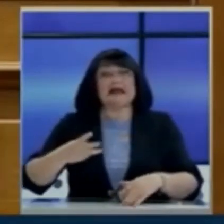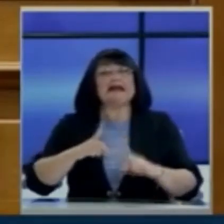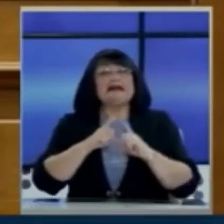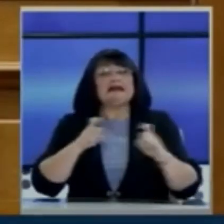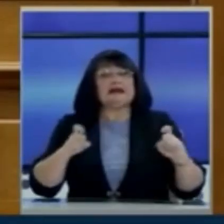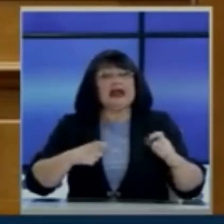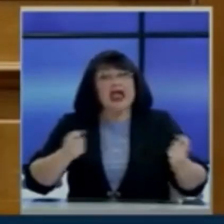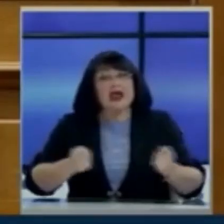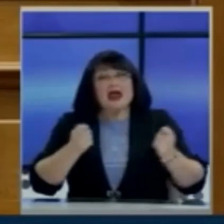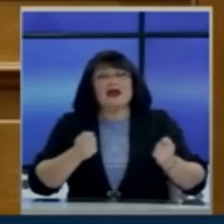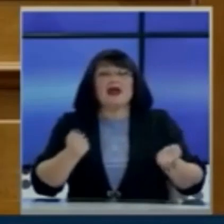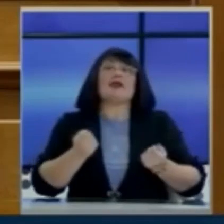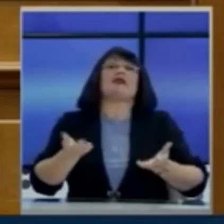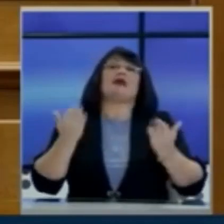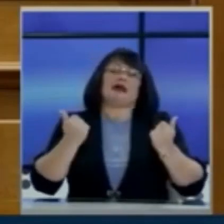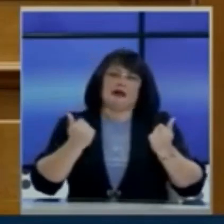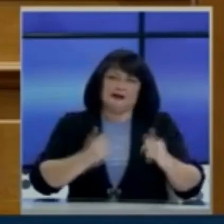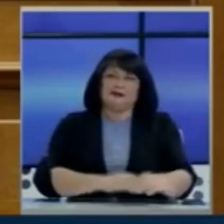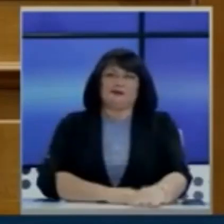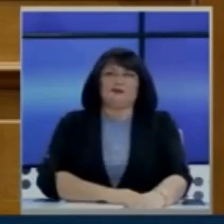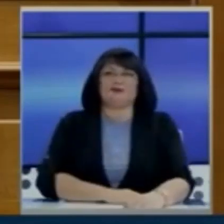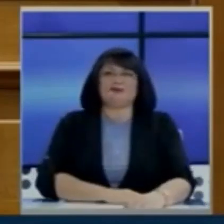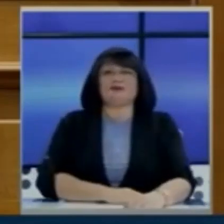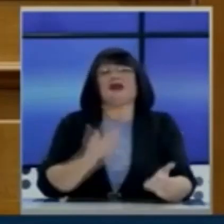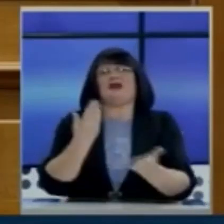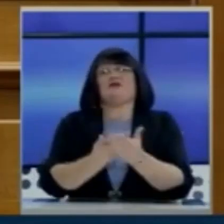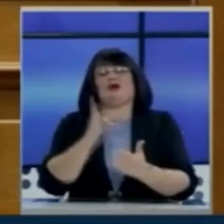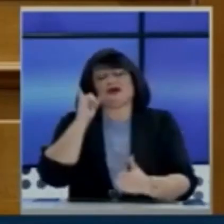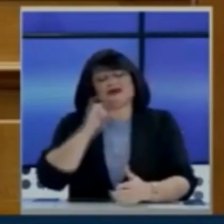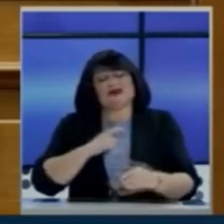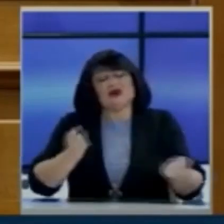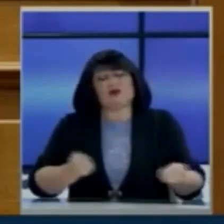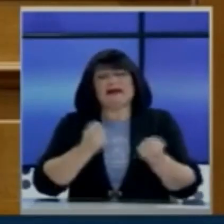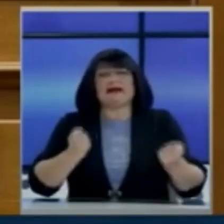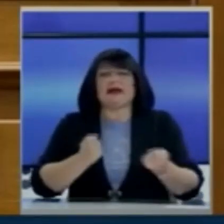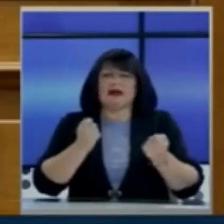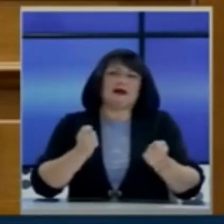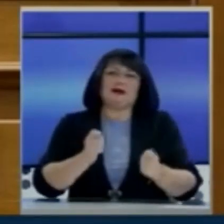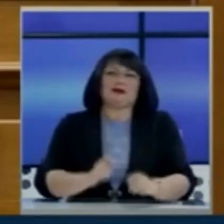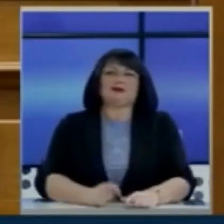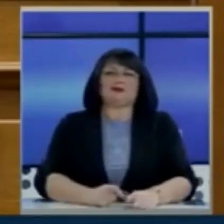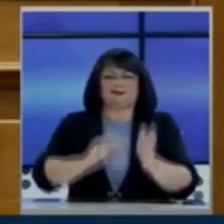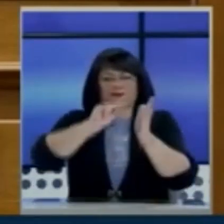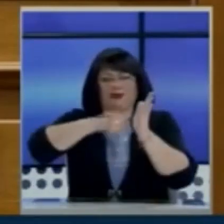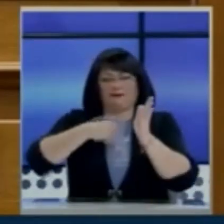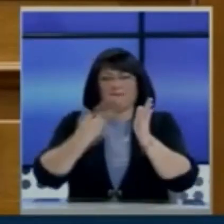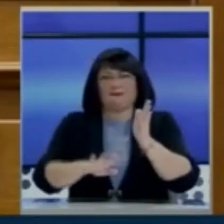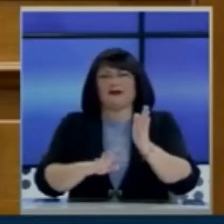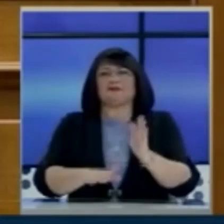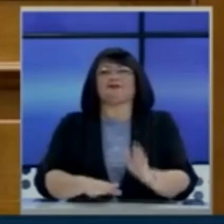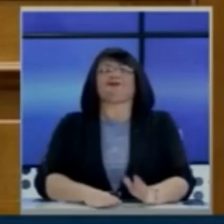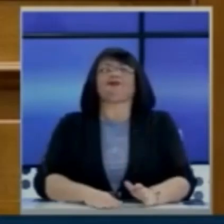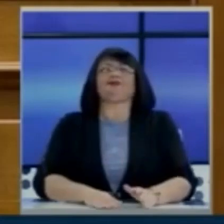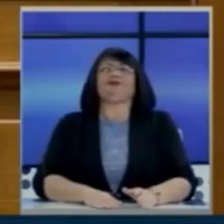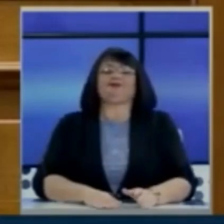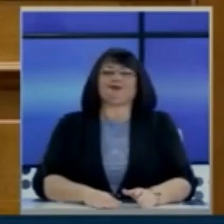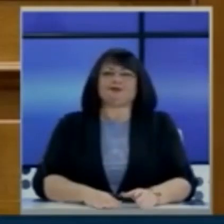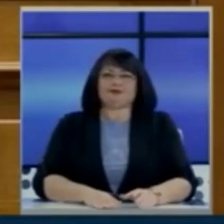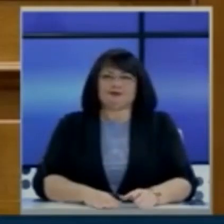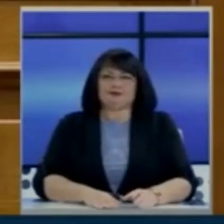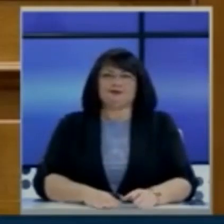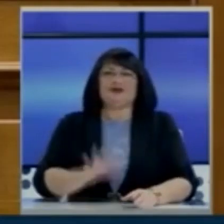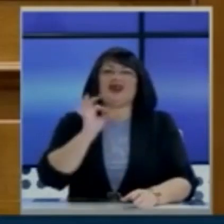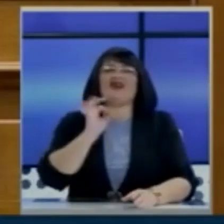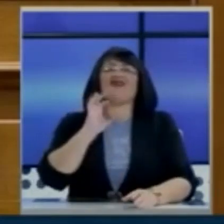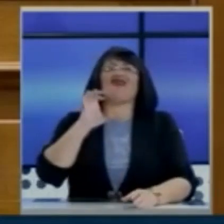είναι απολύτως αποδεδειγμένο με την υπογραφή και το σχετικό φεκ